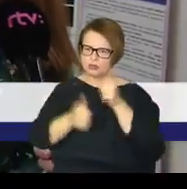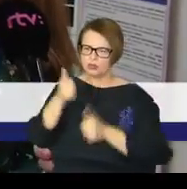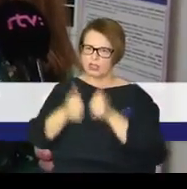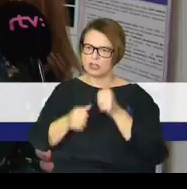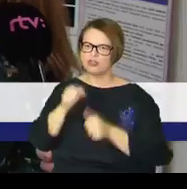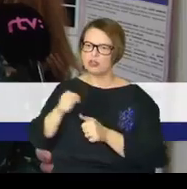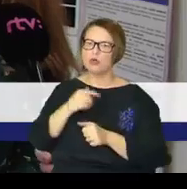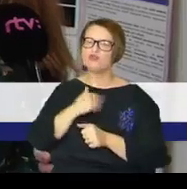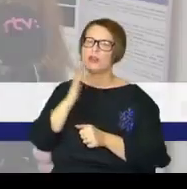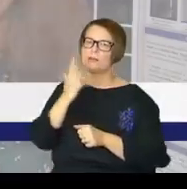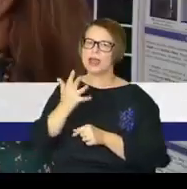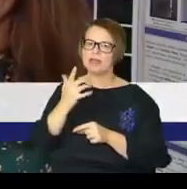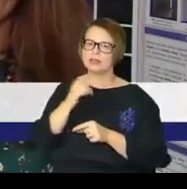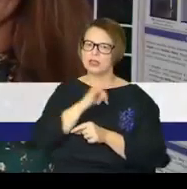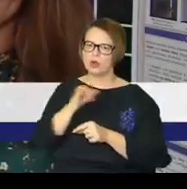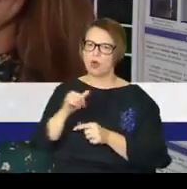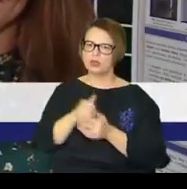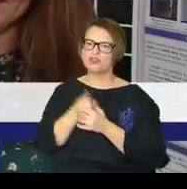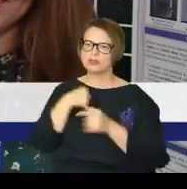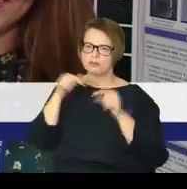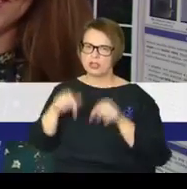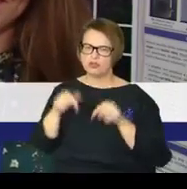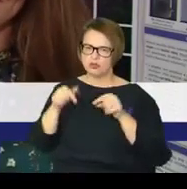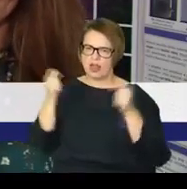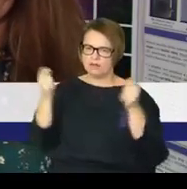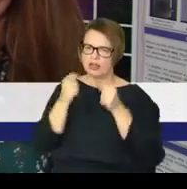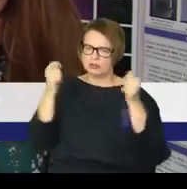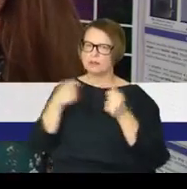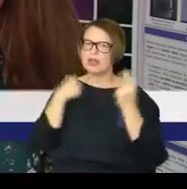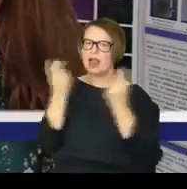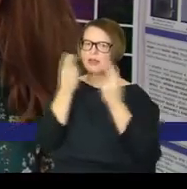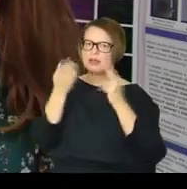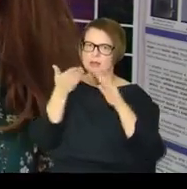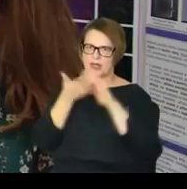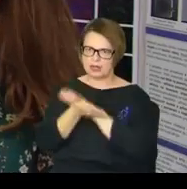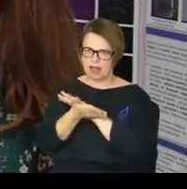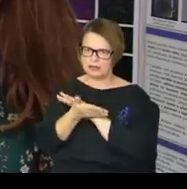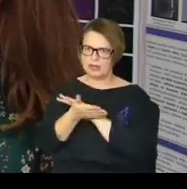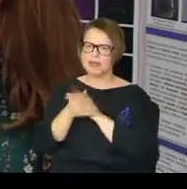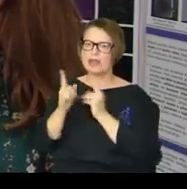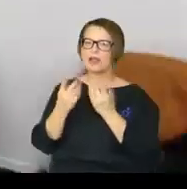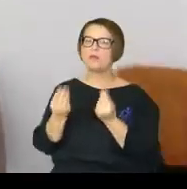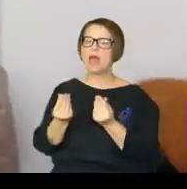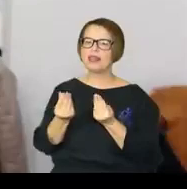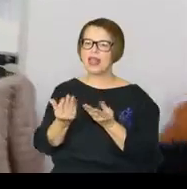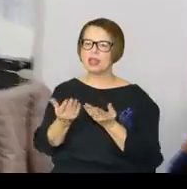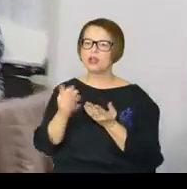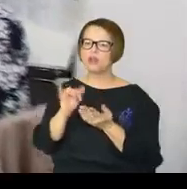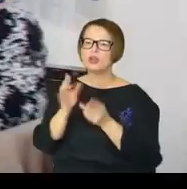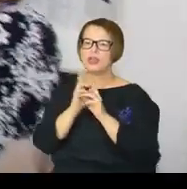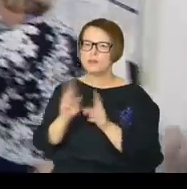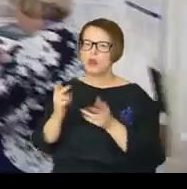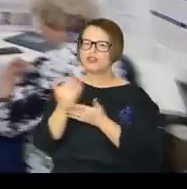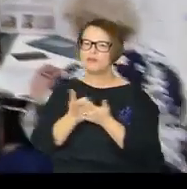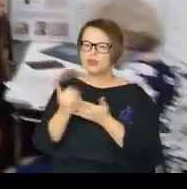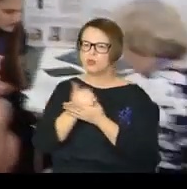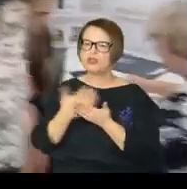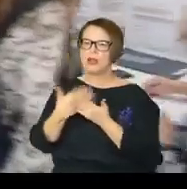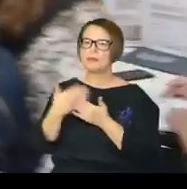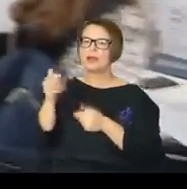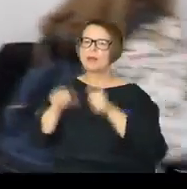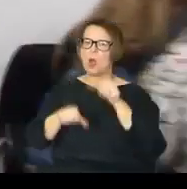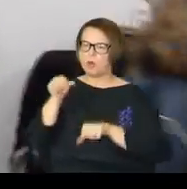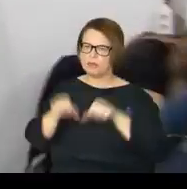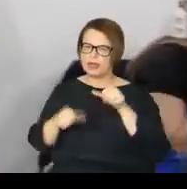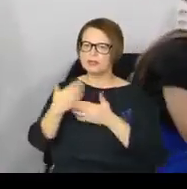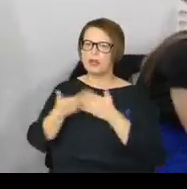náš 5. rok, čo sme na AMAVETe. My hľadáme nejakú takú alternatívu, nejaký materiál, ktorý má potenciál na využitie napríklad pri operáciách,